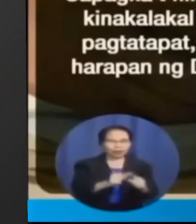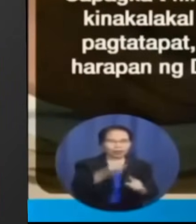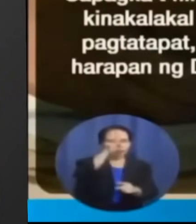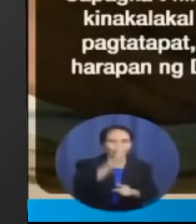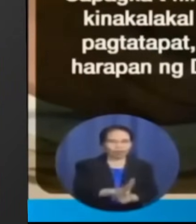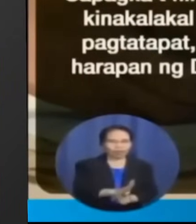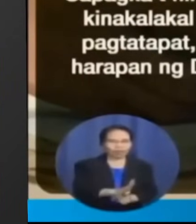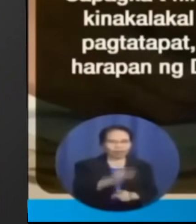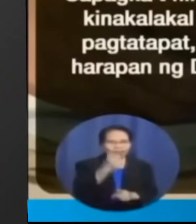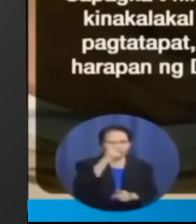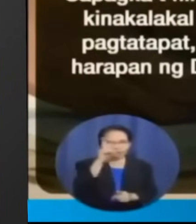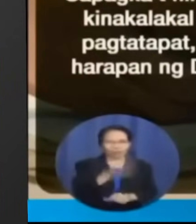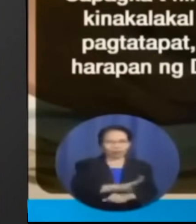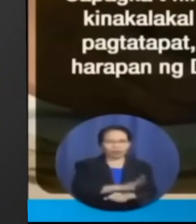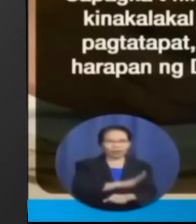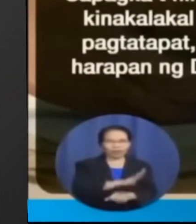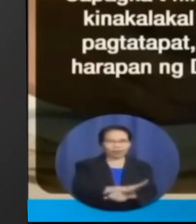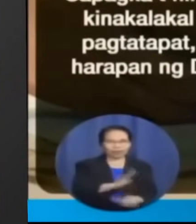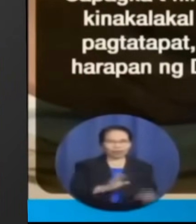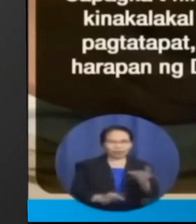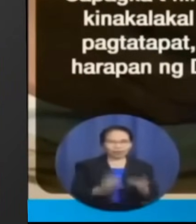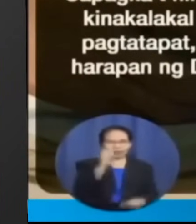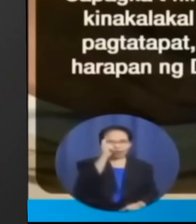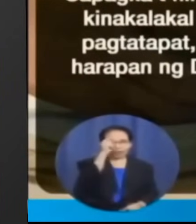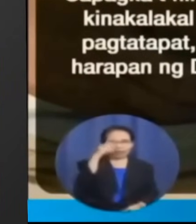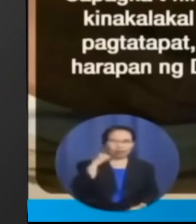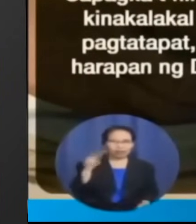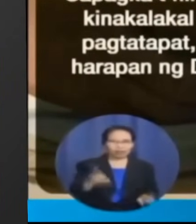mo, yung salitang kinakalakal, kung naintindihan mo